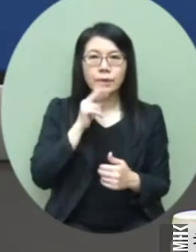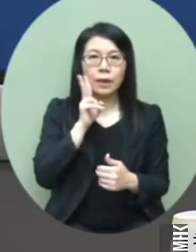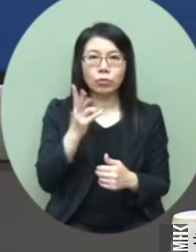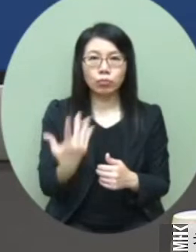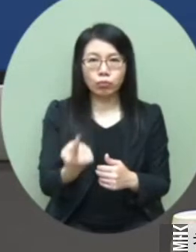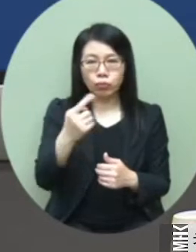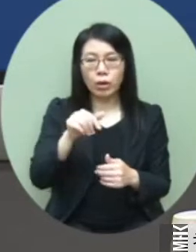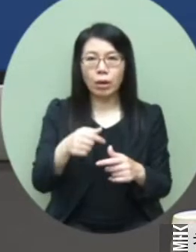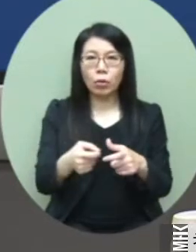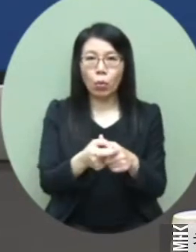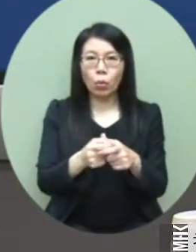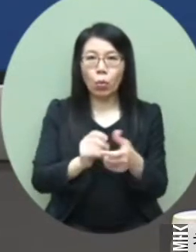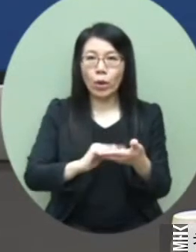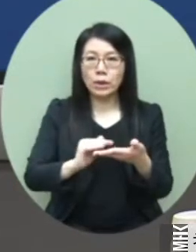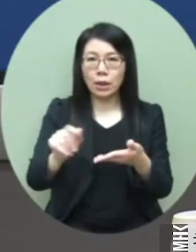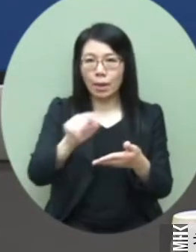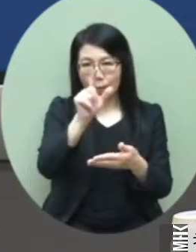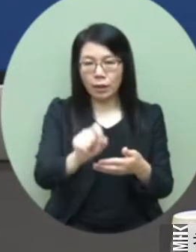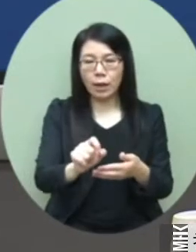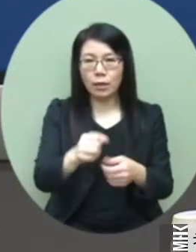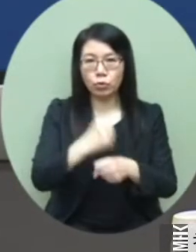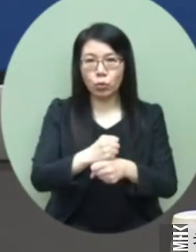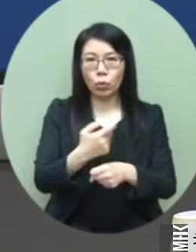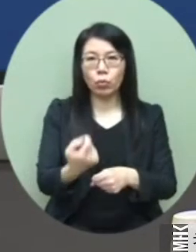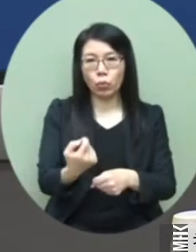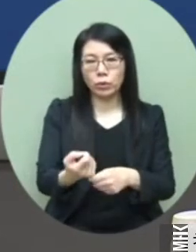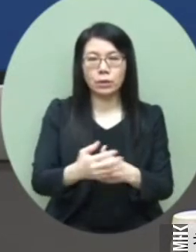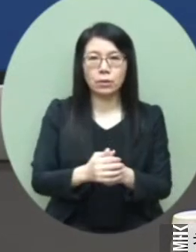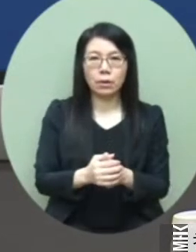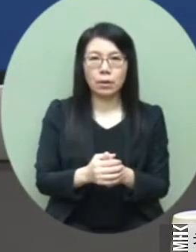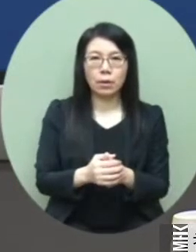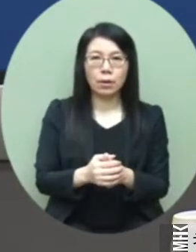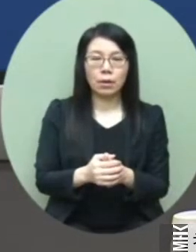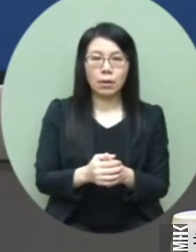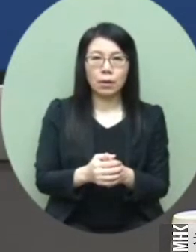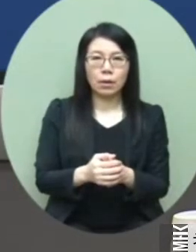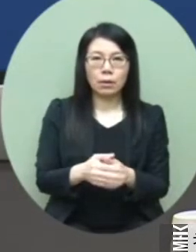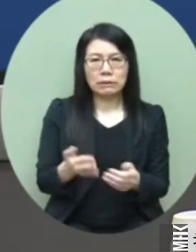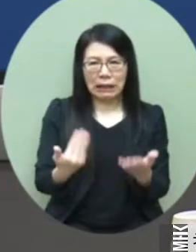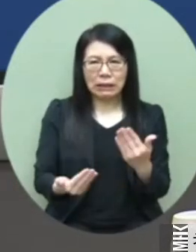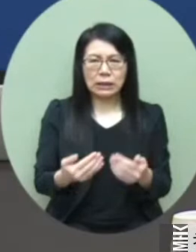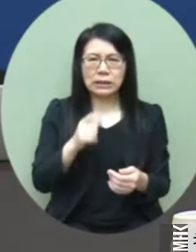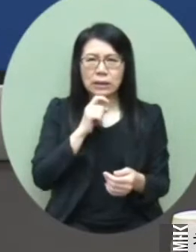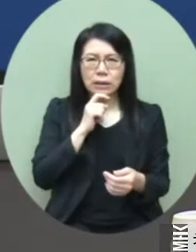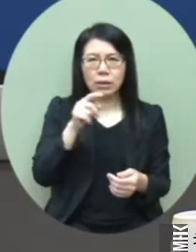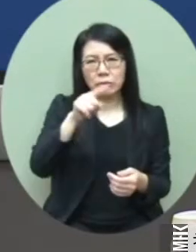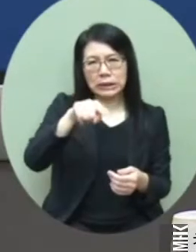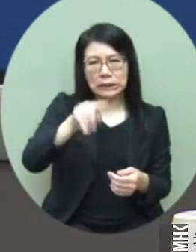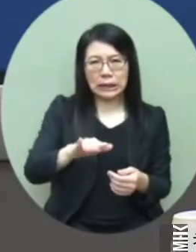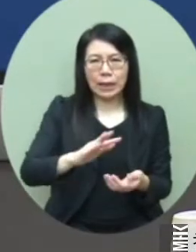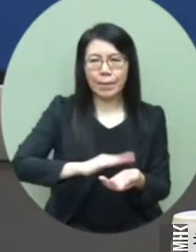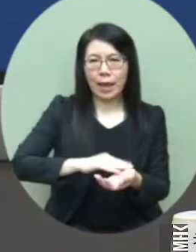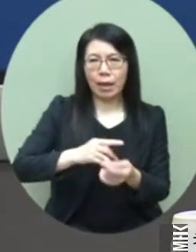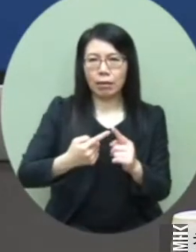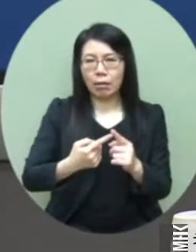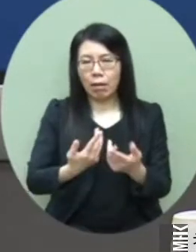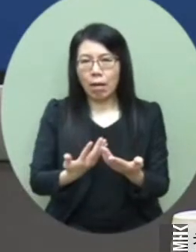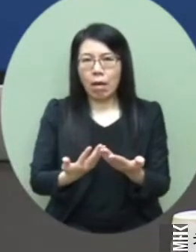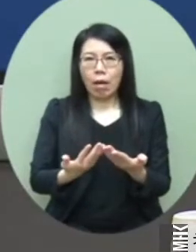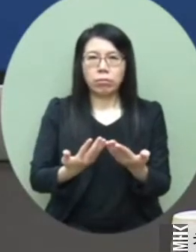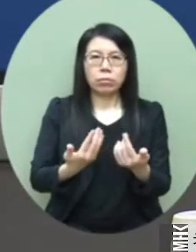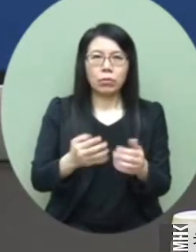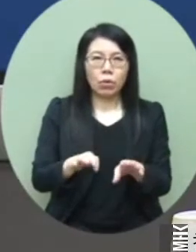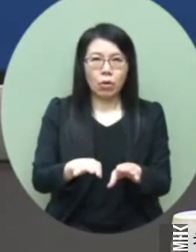定今天还有1000多的个案，就什么都不开但是这个不可以因为我